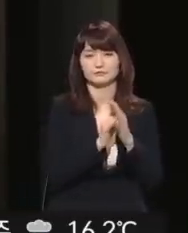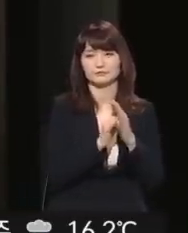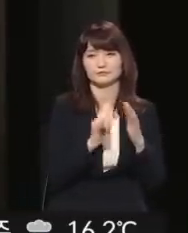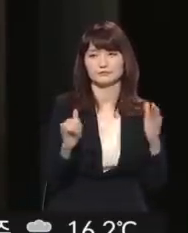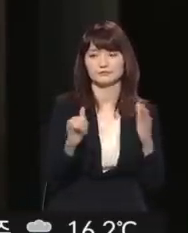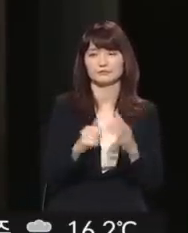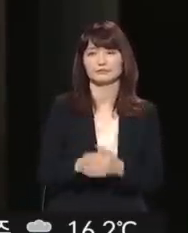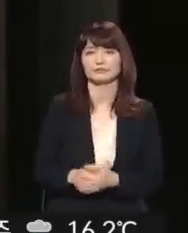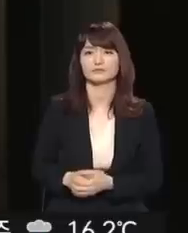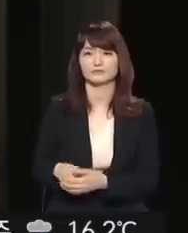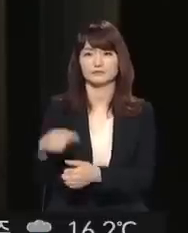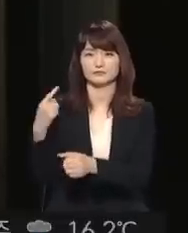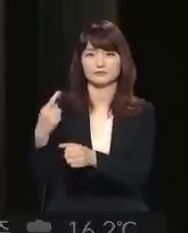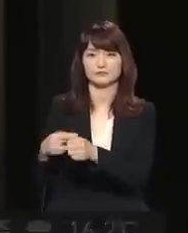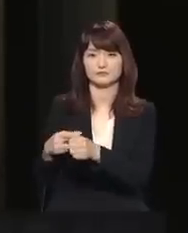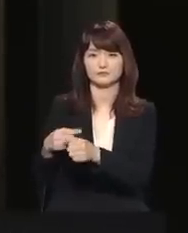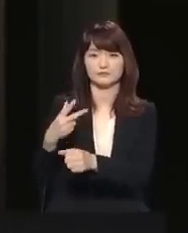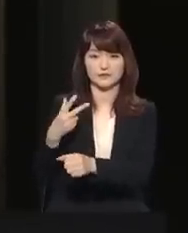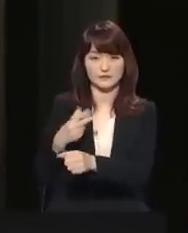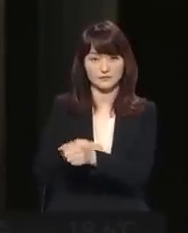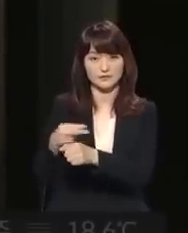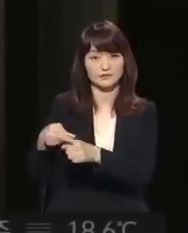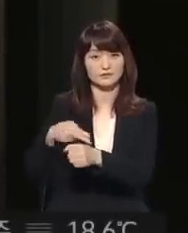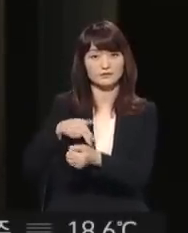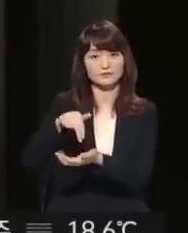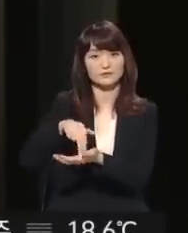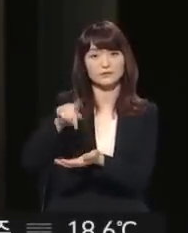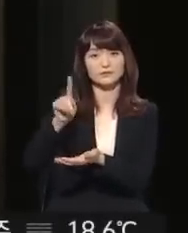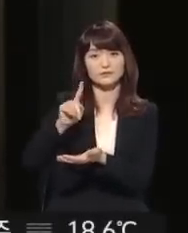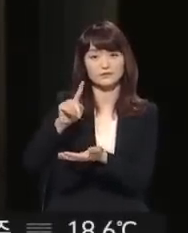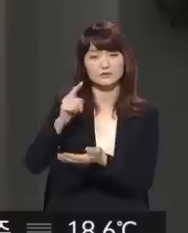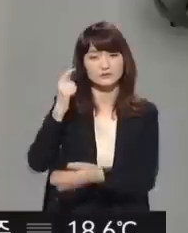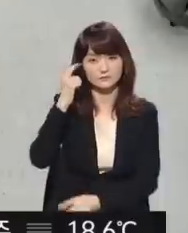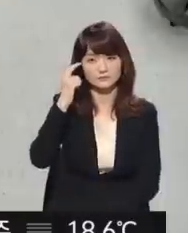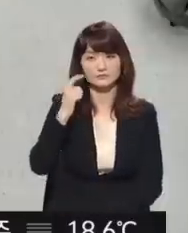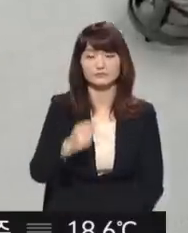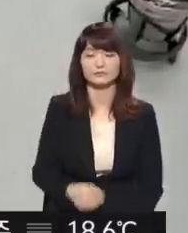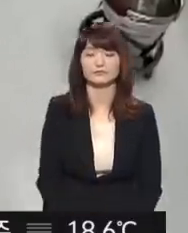마취의 과연 어떤 입장일지 잠깐 들어보시죠